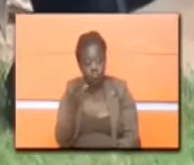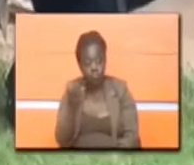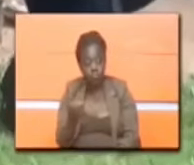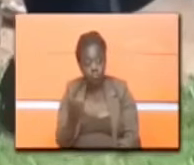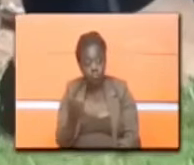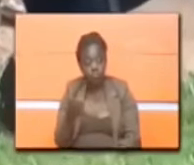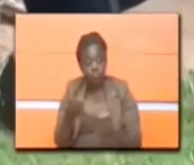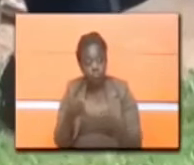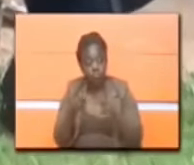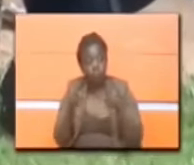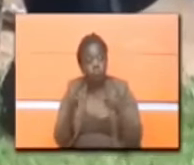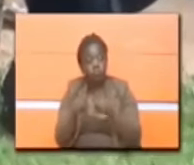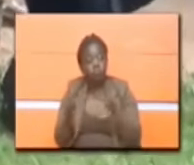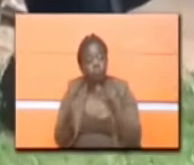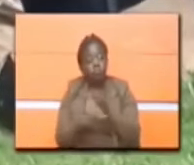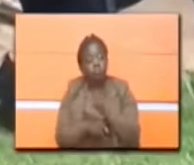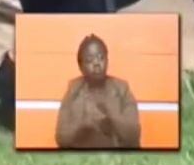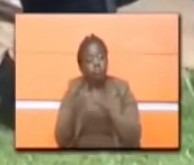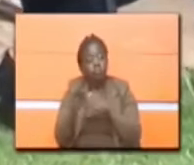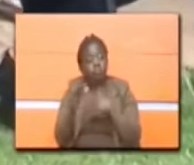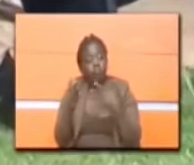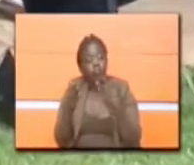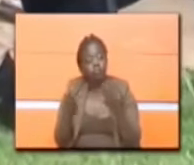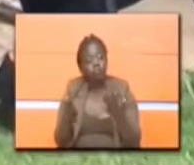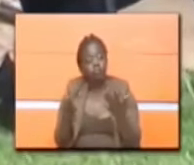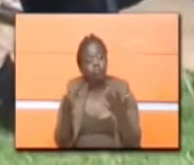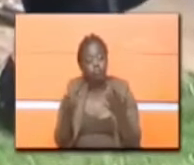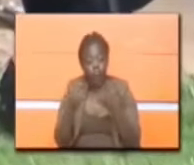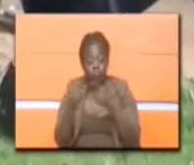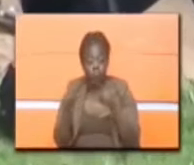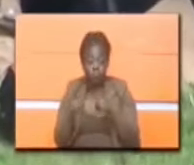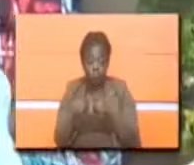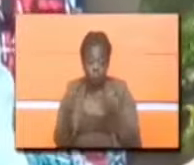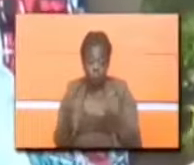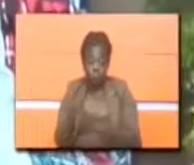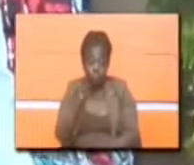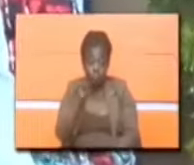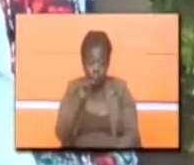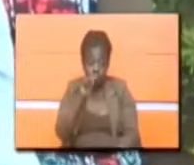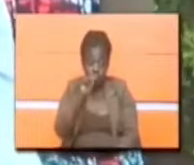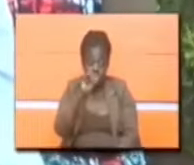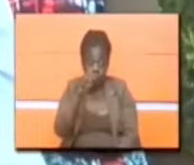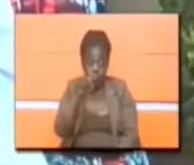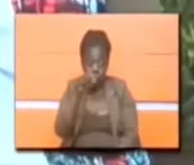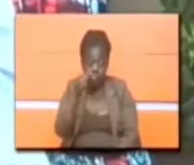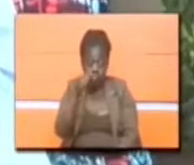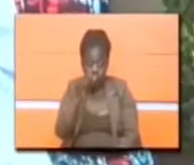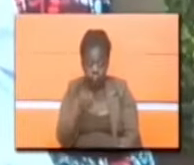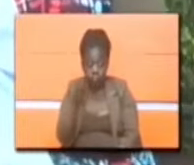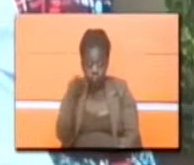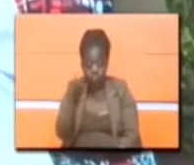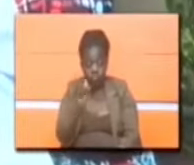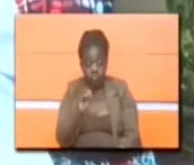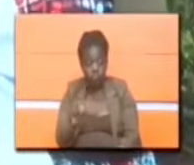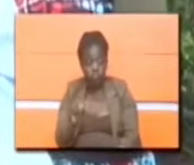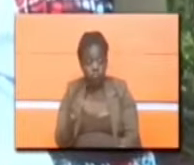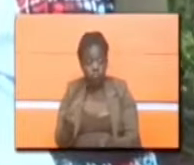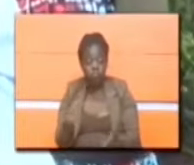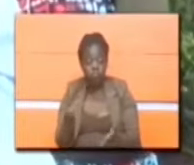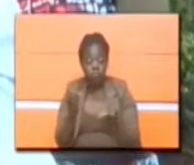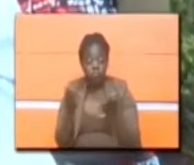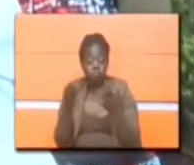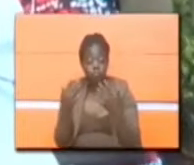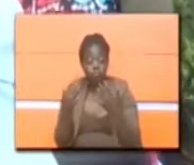Muyinda Nkunyi ne Katikkiro we Kukumba Jagwe, wabula nga ye Omutaka Namujunga tabaddewo nga yabalekedde